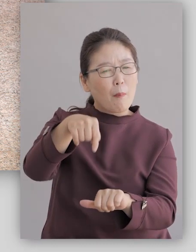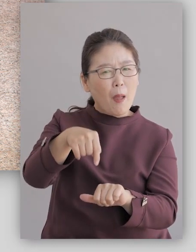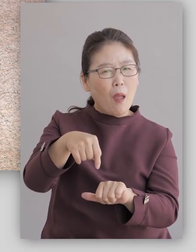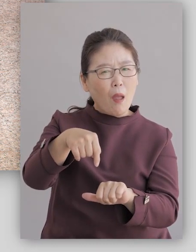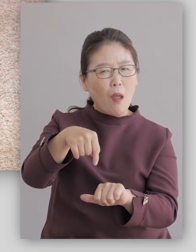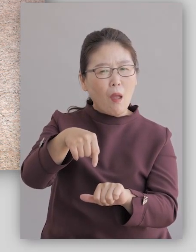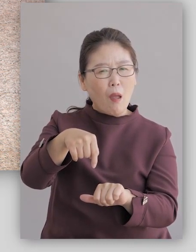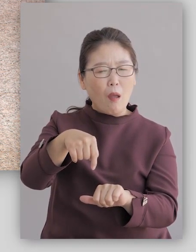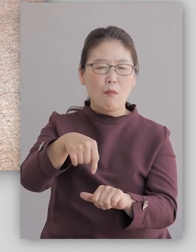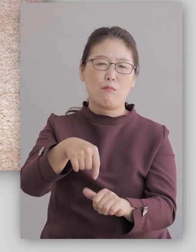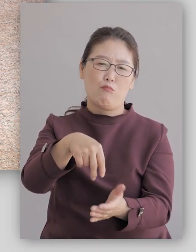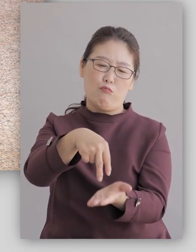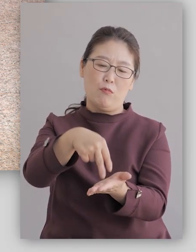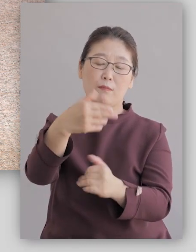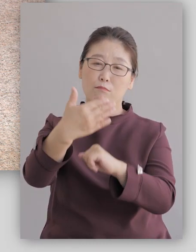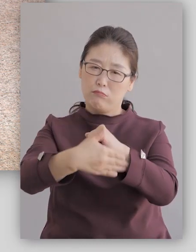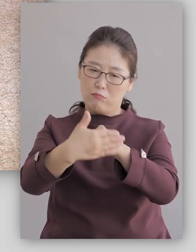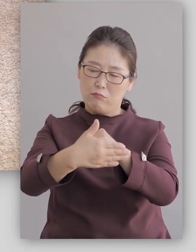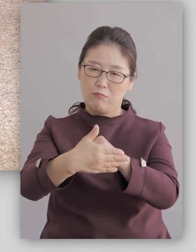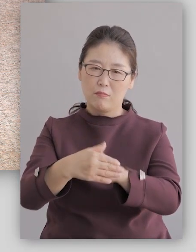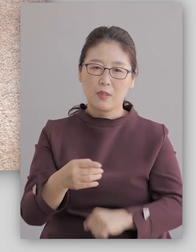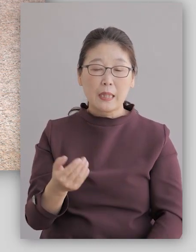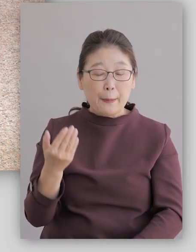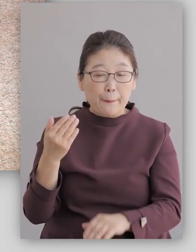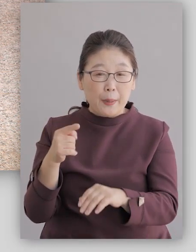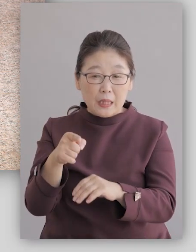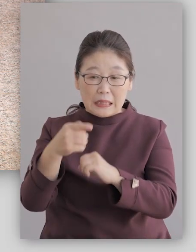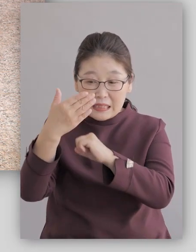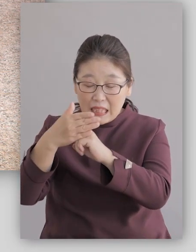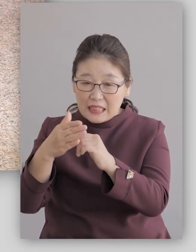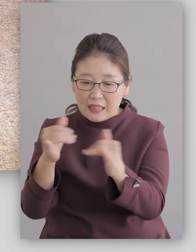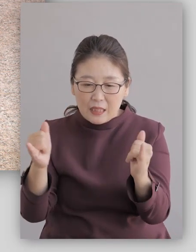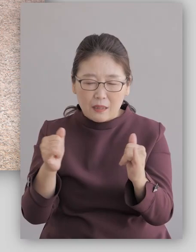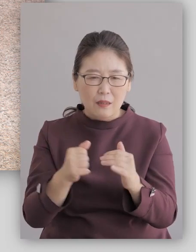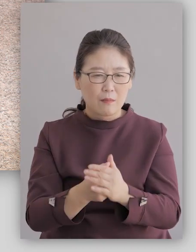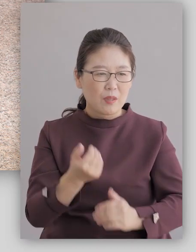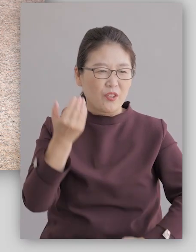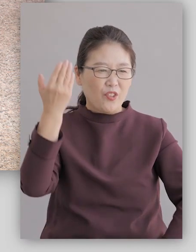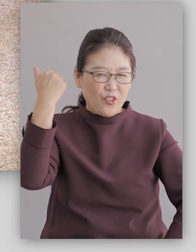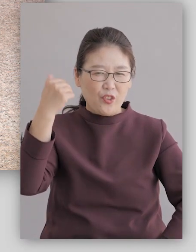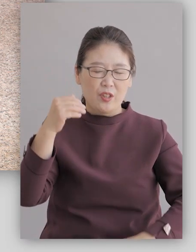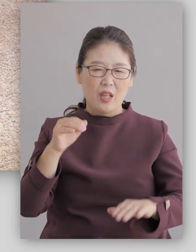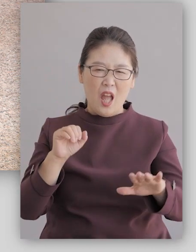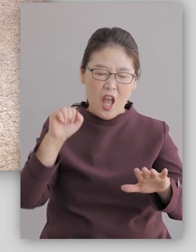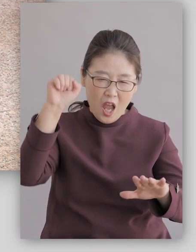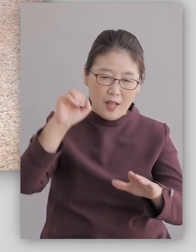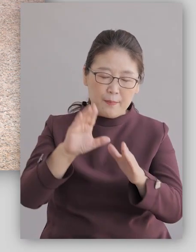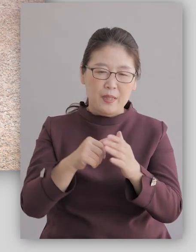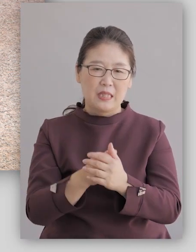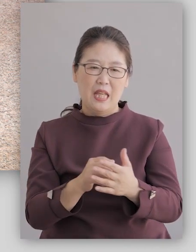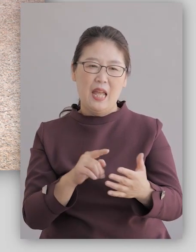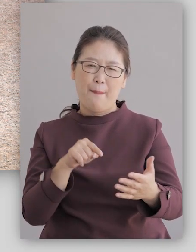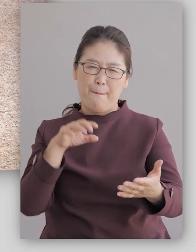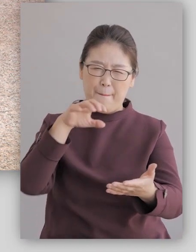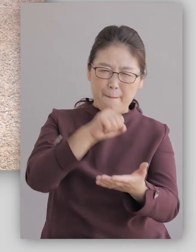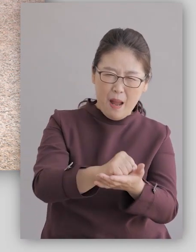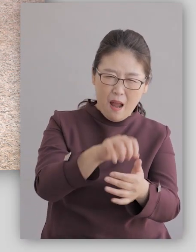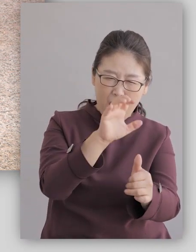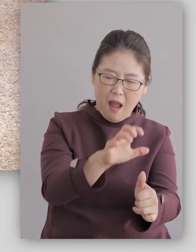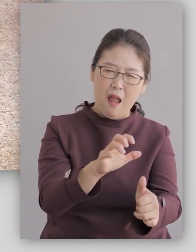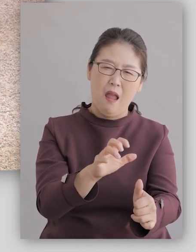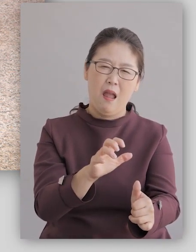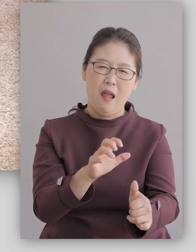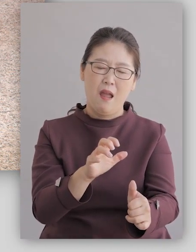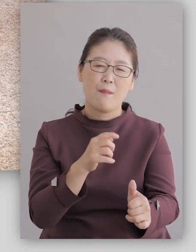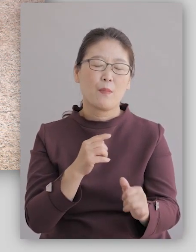실제 작가님은 그 당시 진학군으로 참여를 했습니다. 그리고 그것에 대한